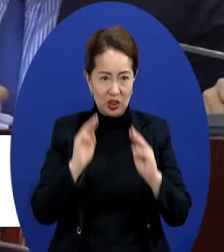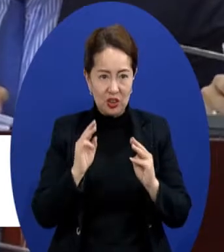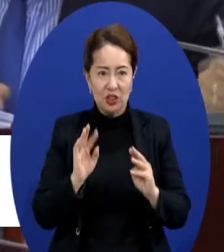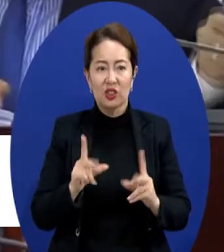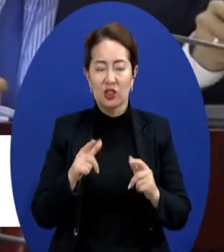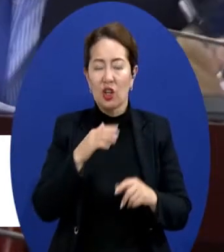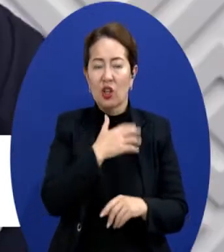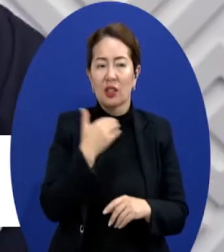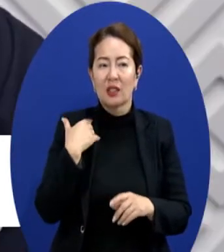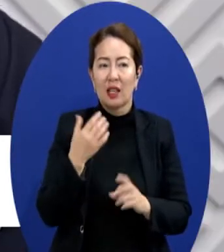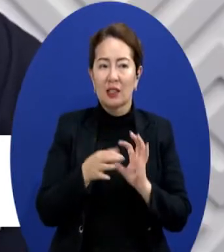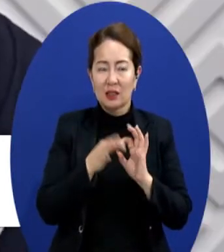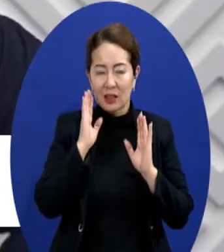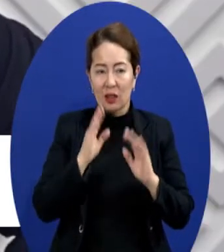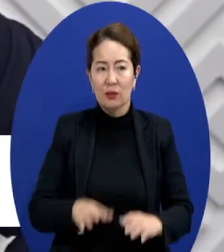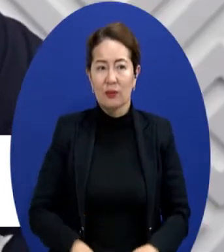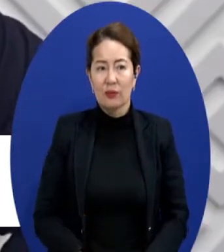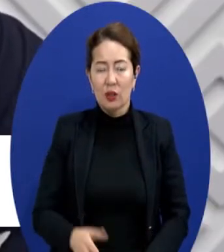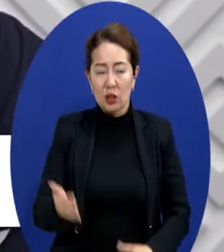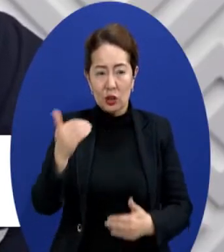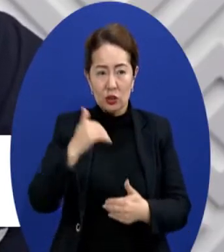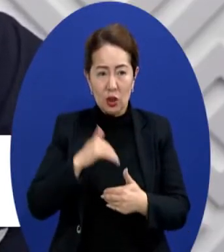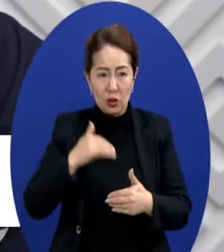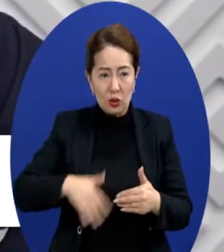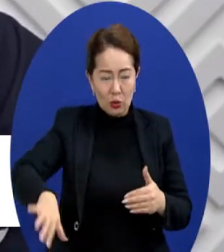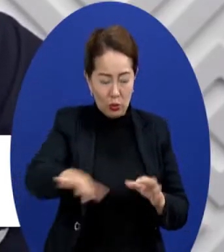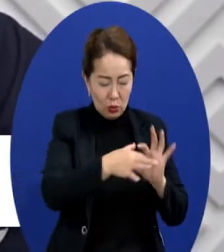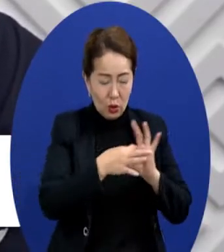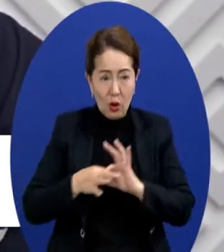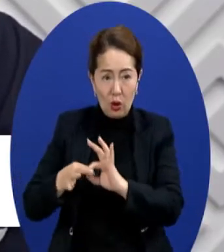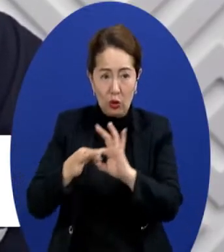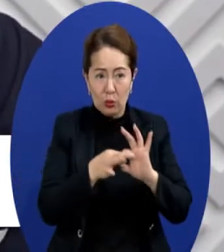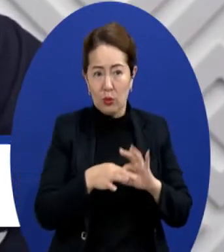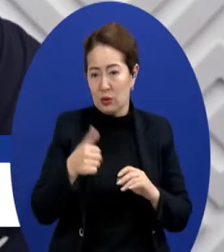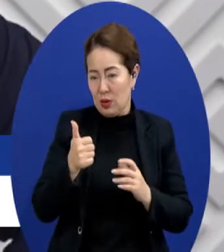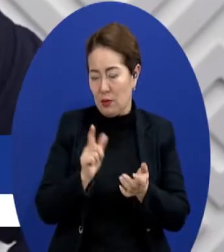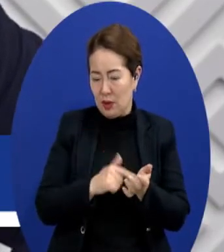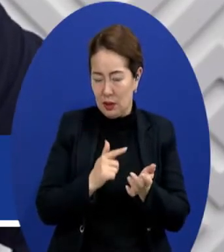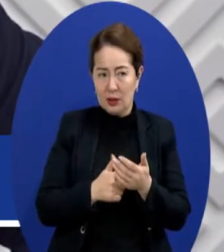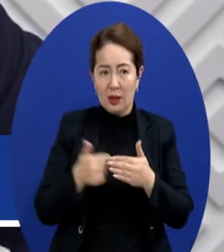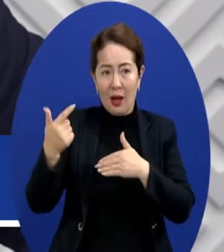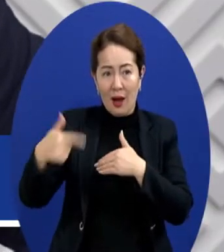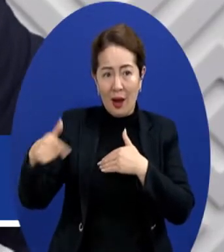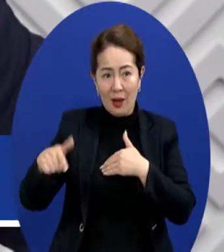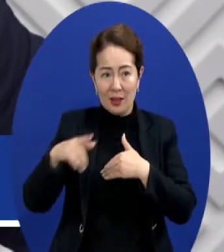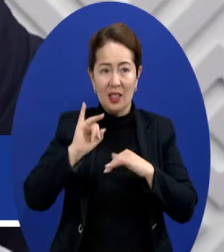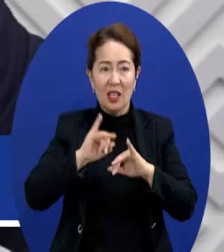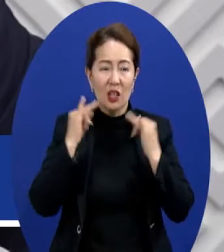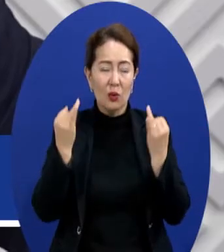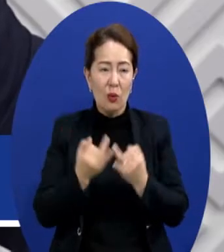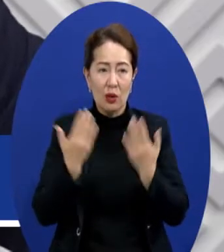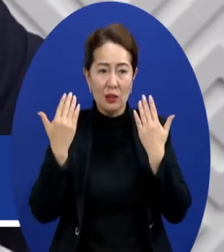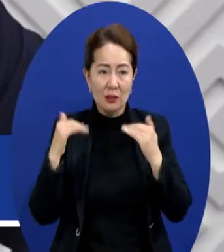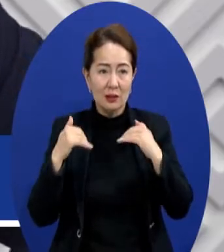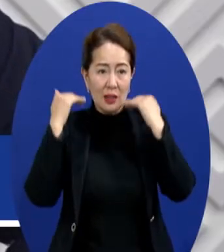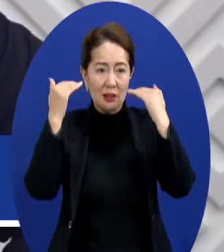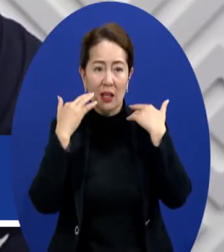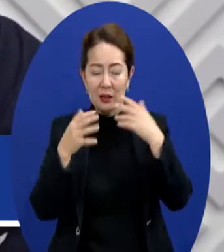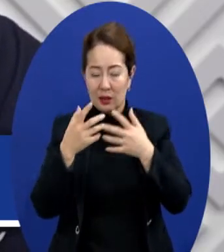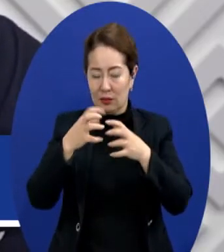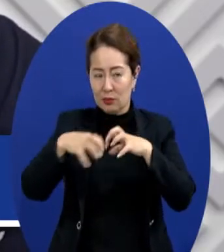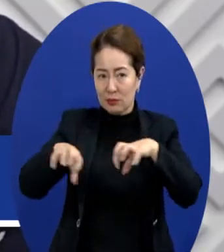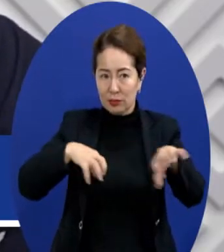сануллаа. Одоо энэ дотоод бид нар ч уялдаа холбоог анх хэрэгтэй байна. Гадна талаа бид нар их хурл засгийн газрын төвчнөд чиглэл чиглийн